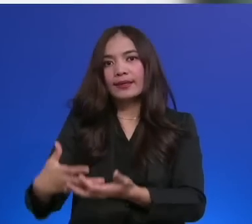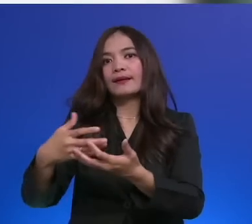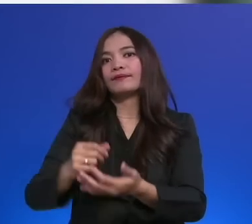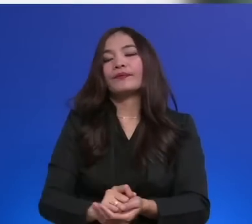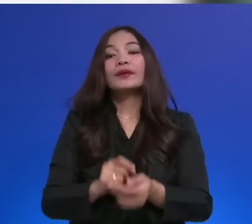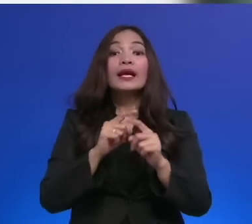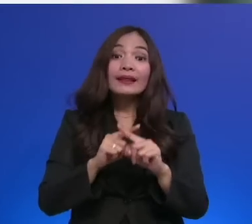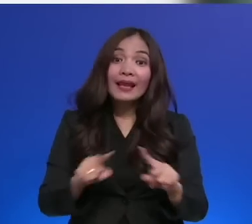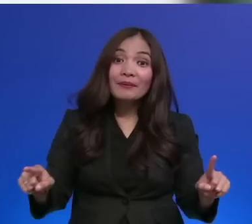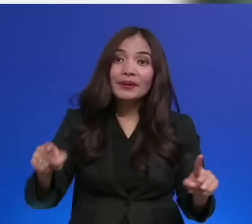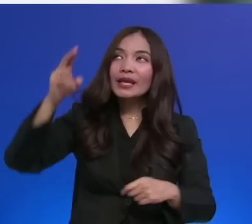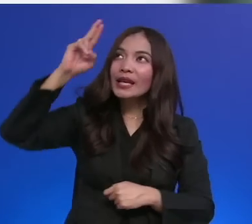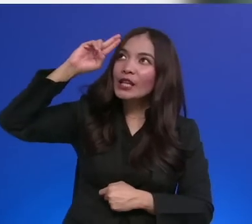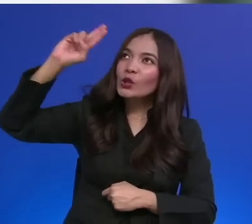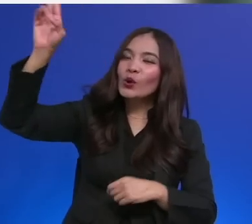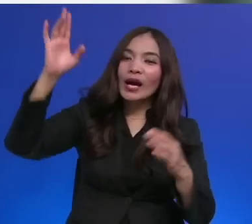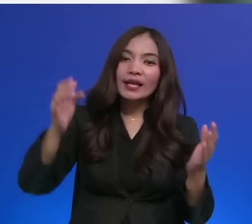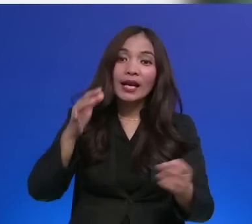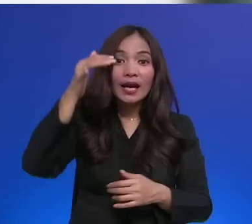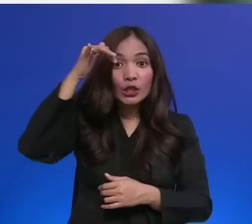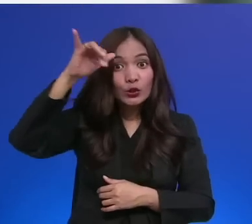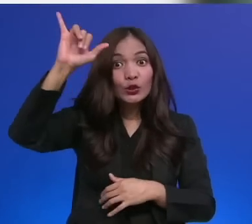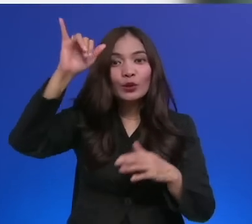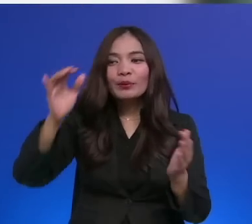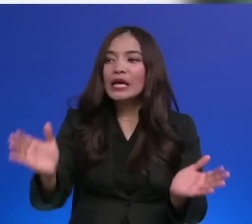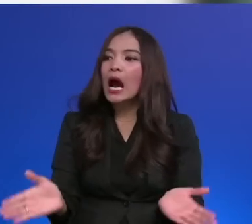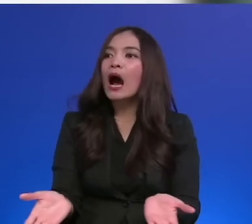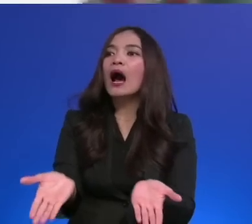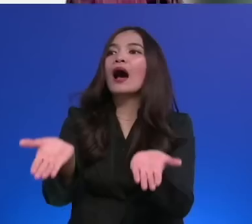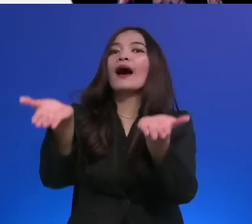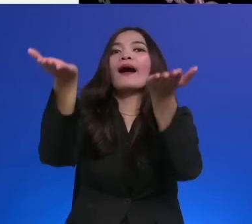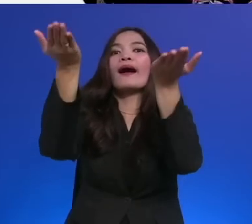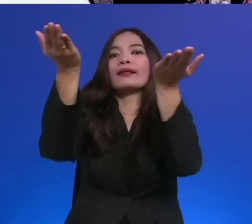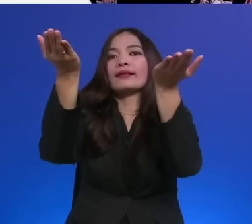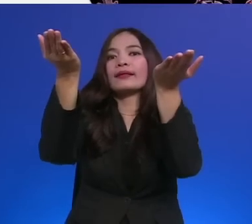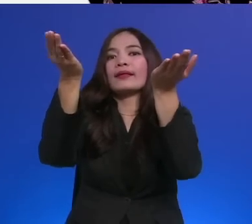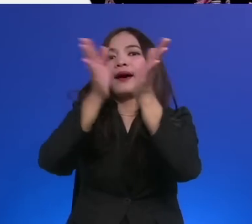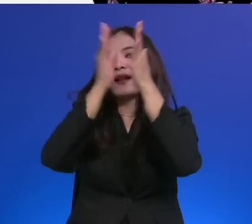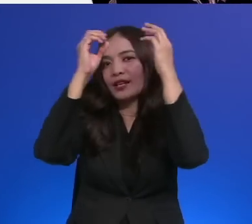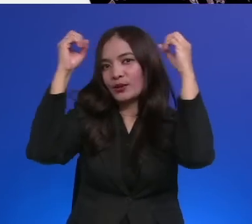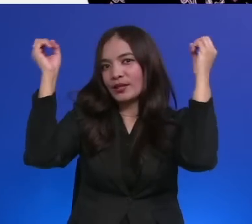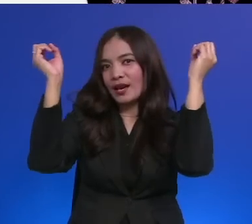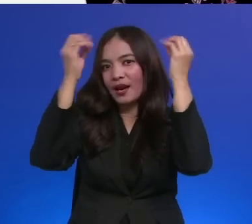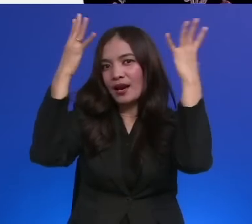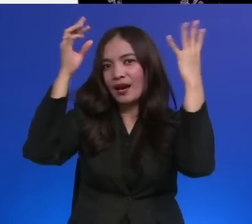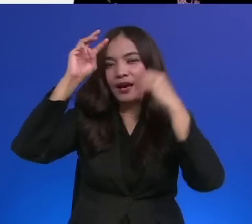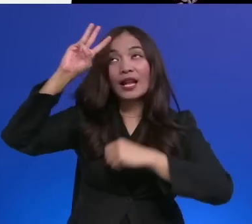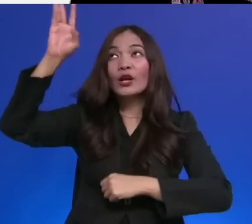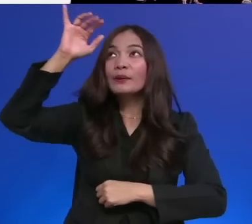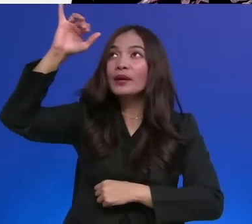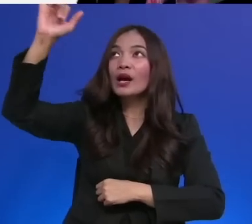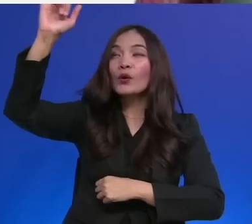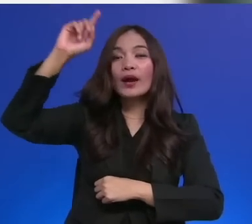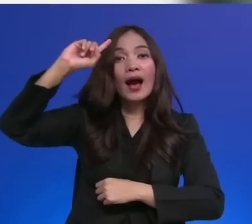Tetapi Tuhan angkat tinggi-tinggi Yusuf. Luar biasa kan? Haleluya, Elohim Yahweh, Allah